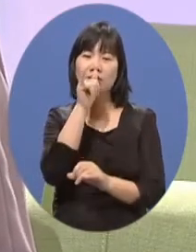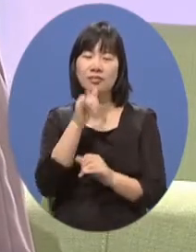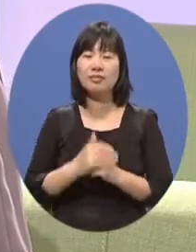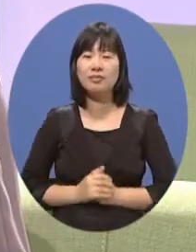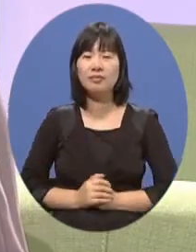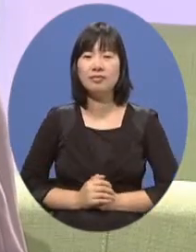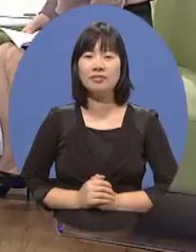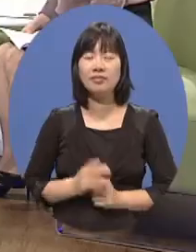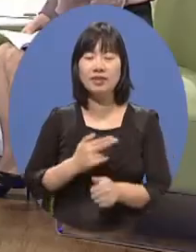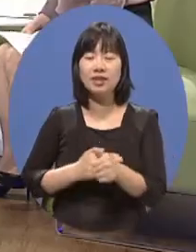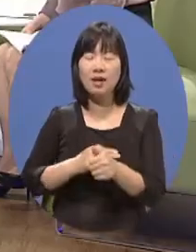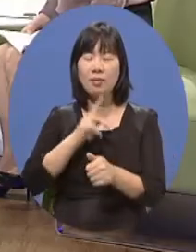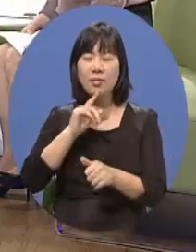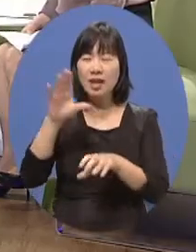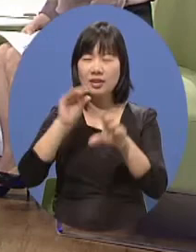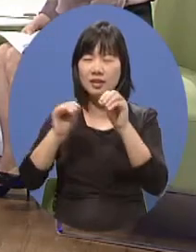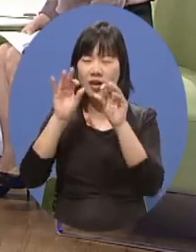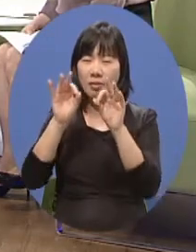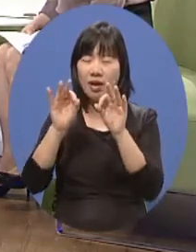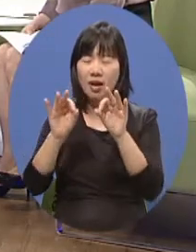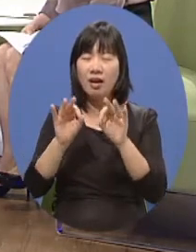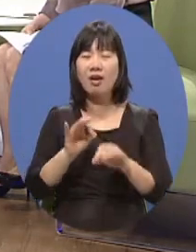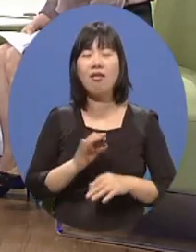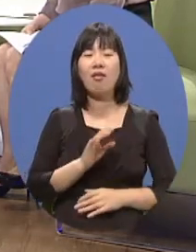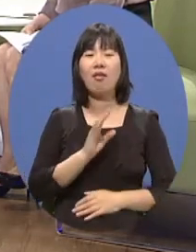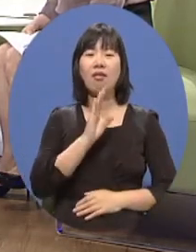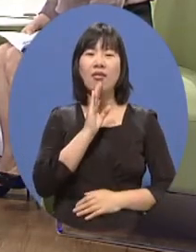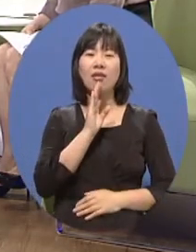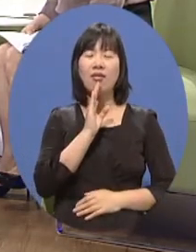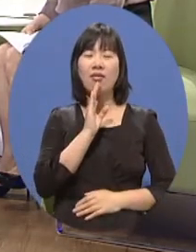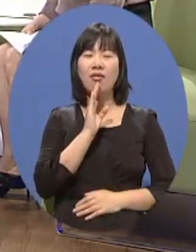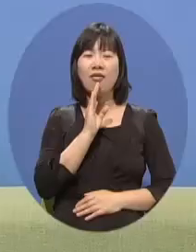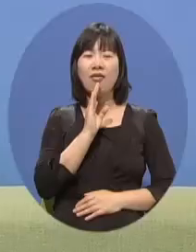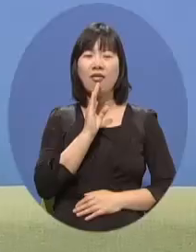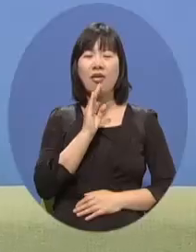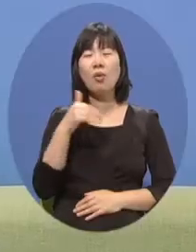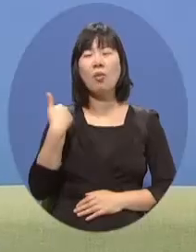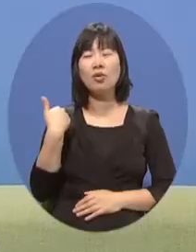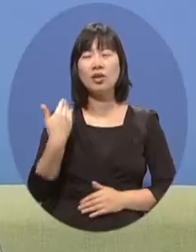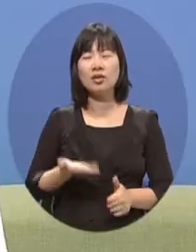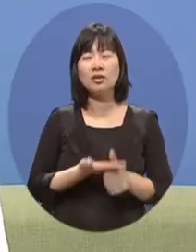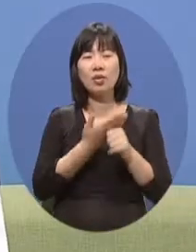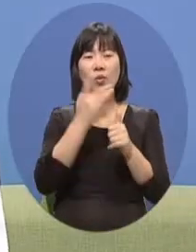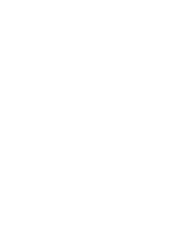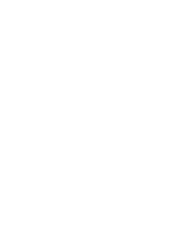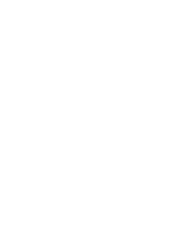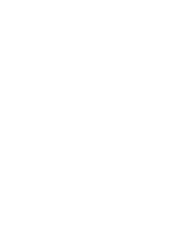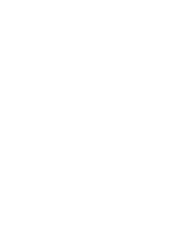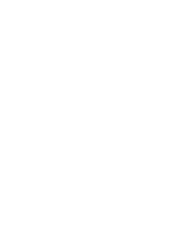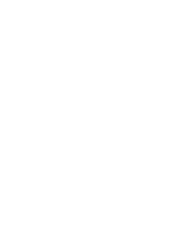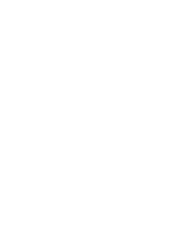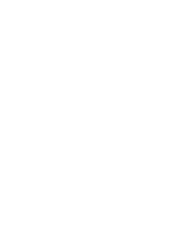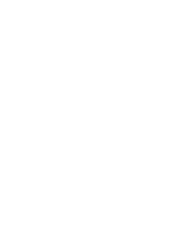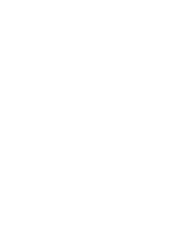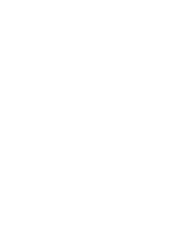이제 전에 좀 선생님 말씀 들어보니까 야 정말 정말 모르고 키웠구나라는 생각도 좀 드는데 맞아요.